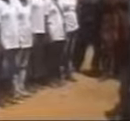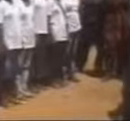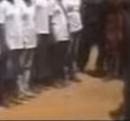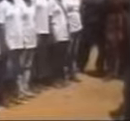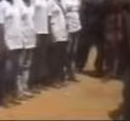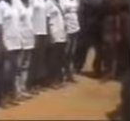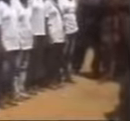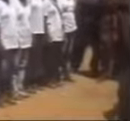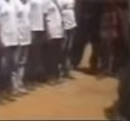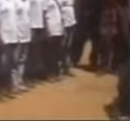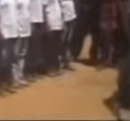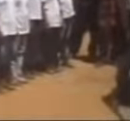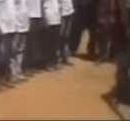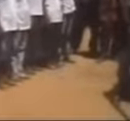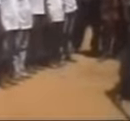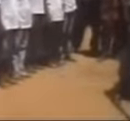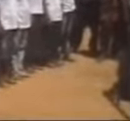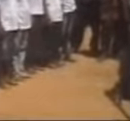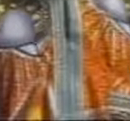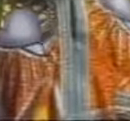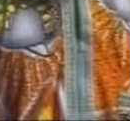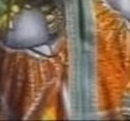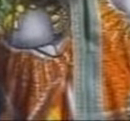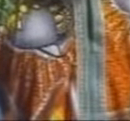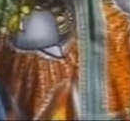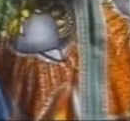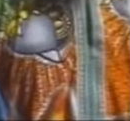même langage pour les biens de la communauté